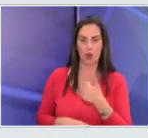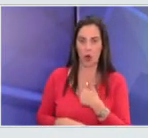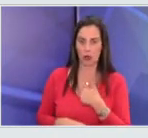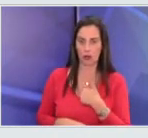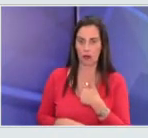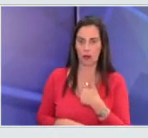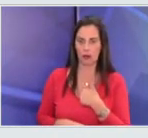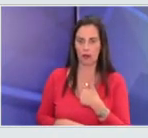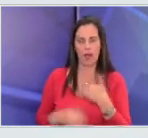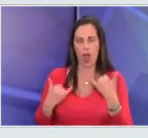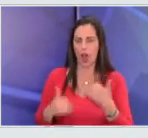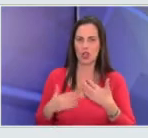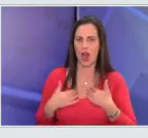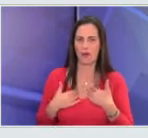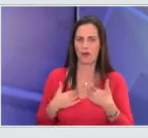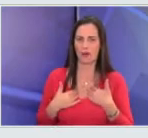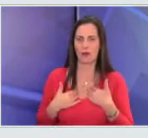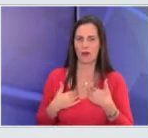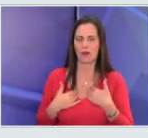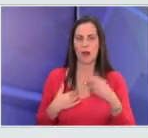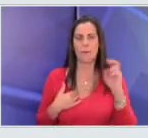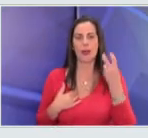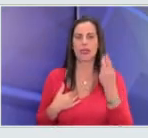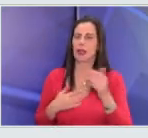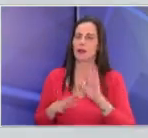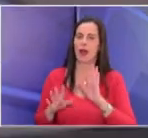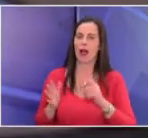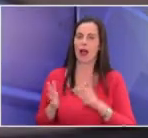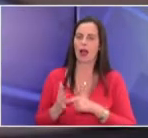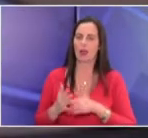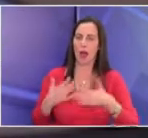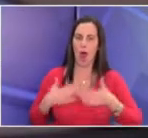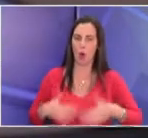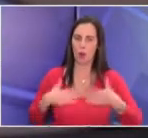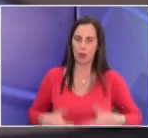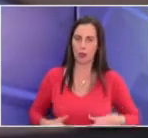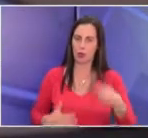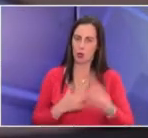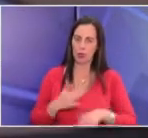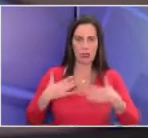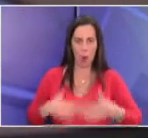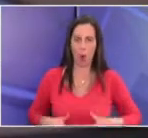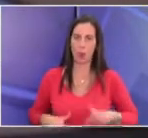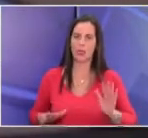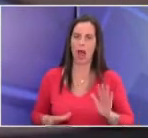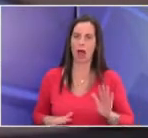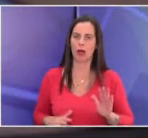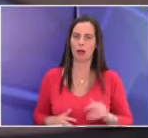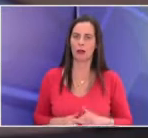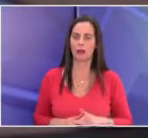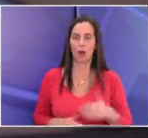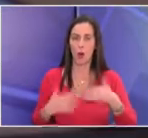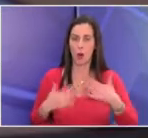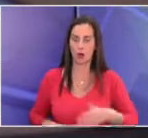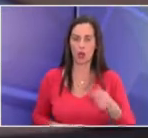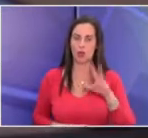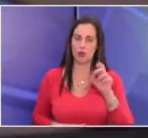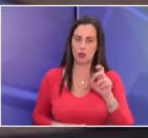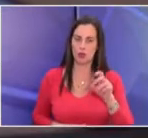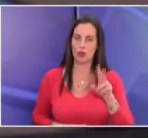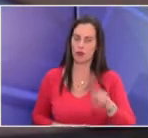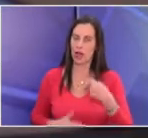לנבחרי ציבור או לכל דמות שתבוא ותעשה את ה... תירתם לזה או זה. אנחנו קמים ועושים